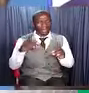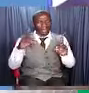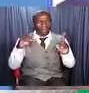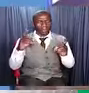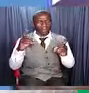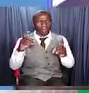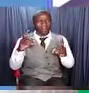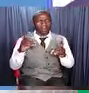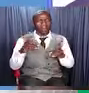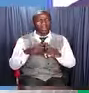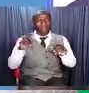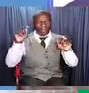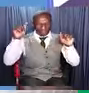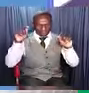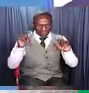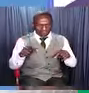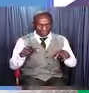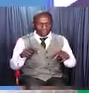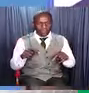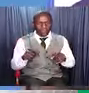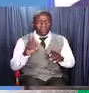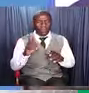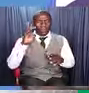Asante Baba, tukushukuru.